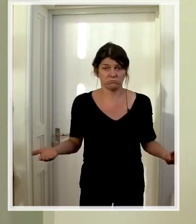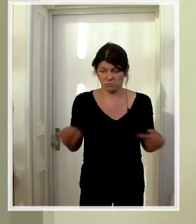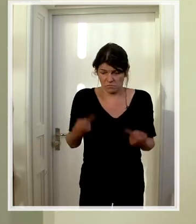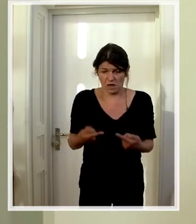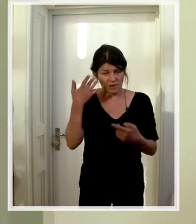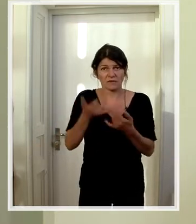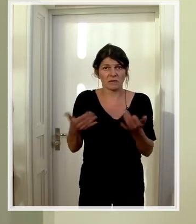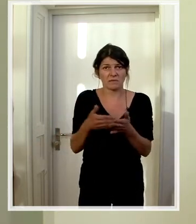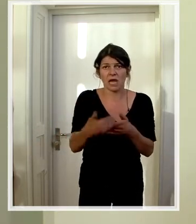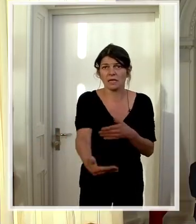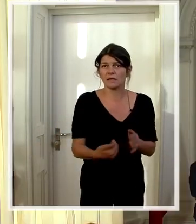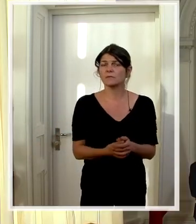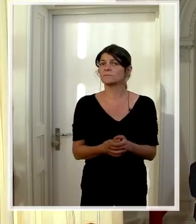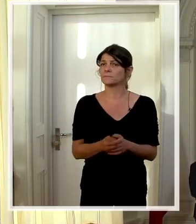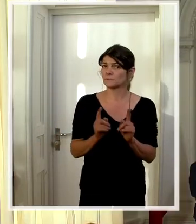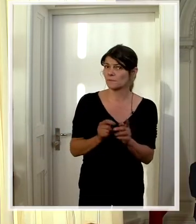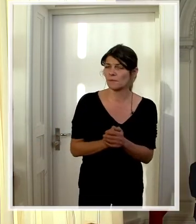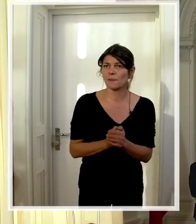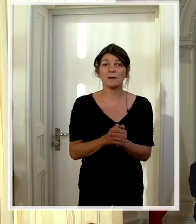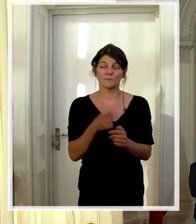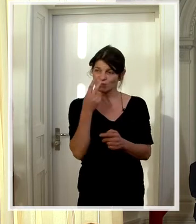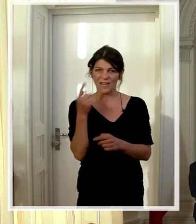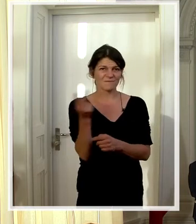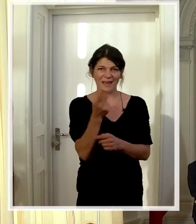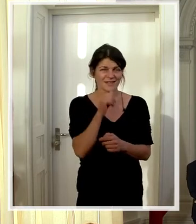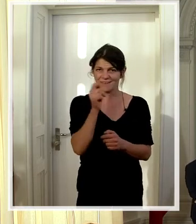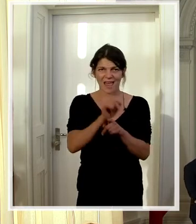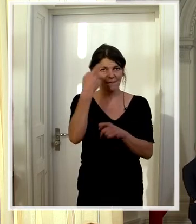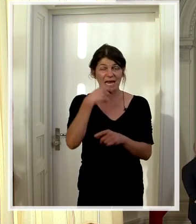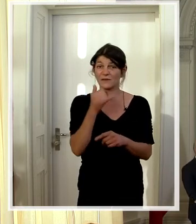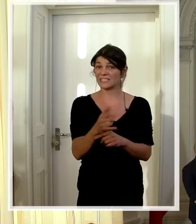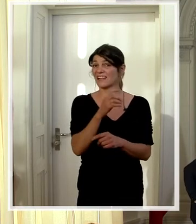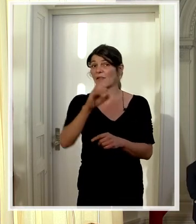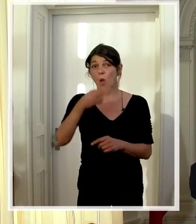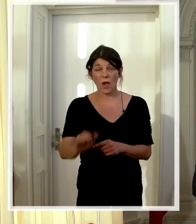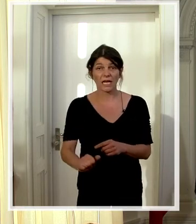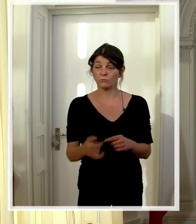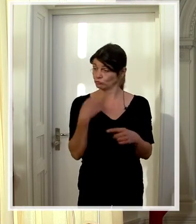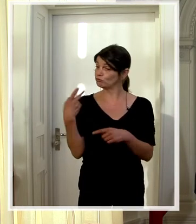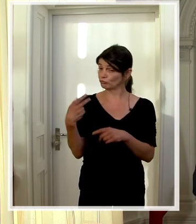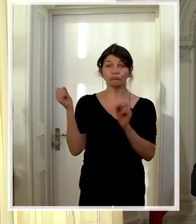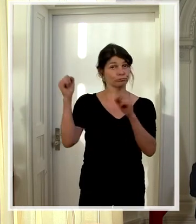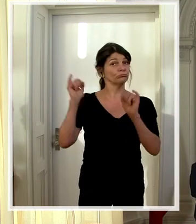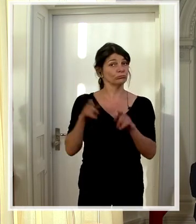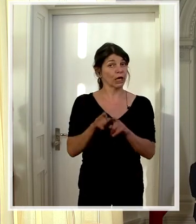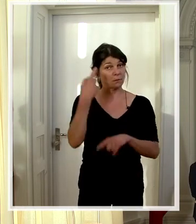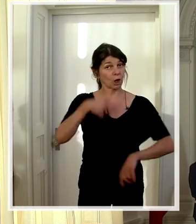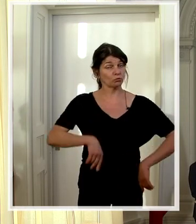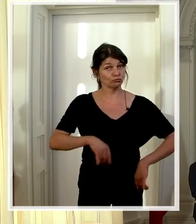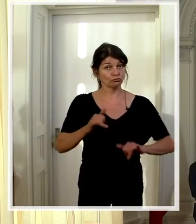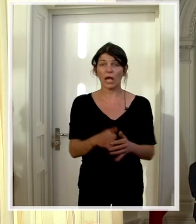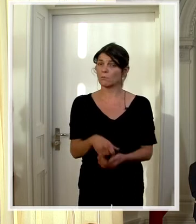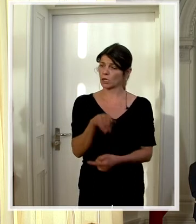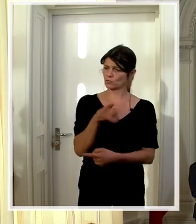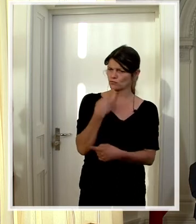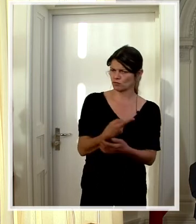die Aber diesbezüglich sind ihr zwei euch da nicht einig. Jetzt die Frage von Daniel Öri. Doch, wir sind uns schon einig. Also du hast